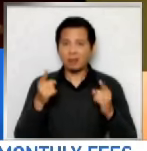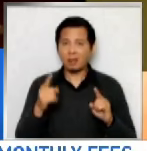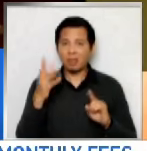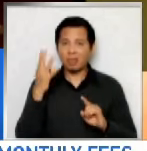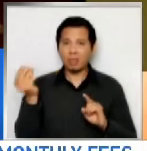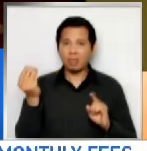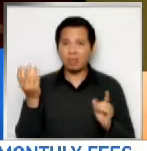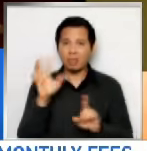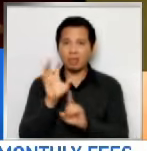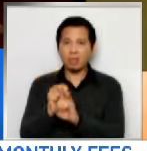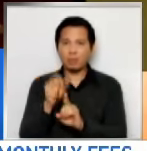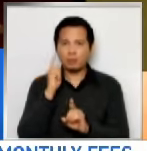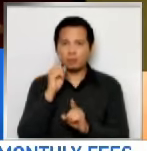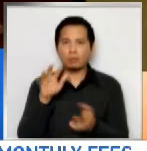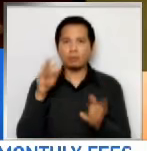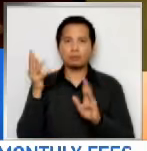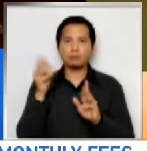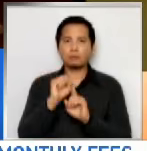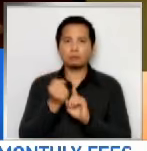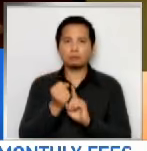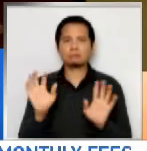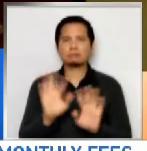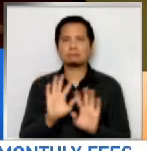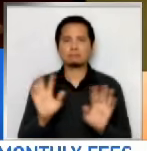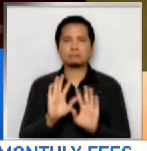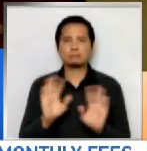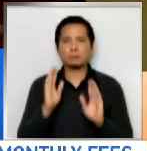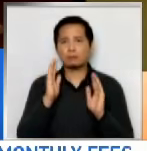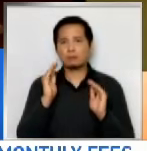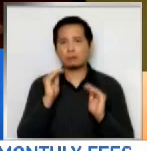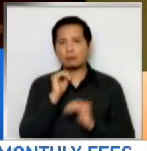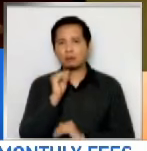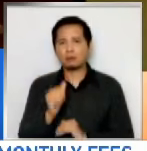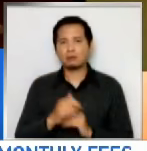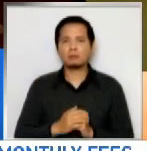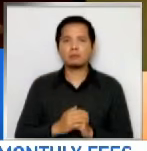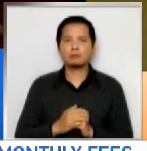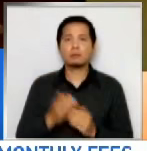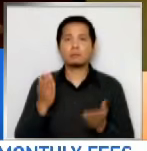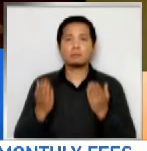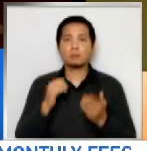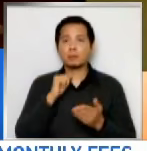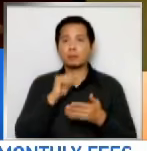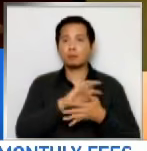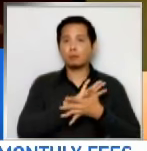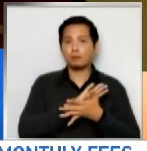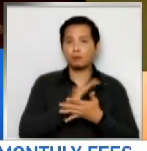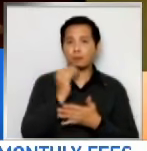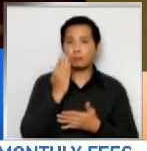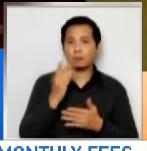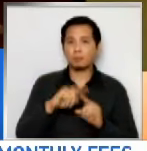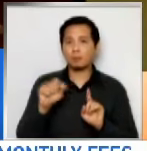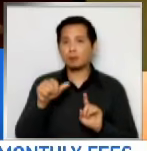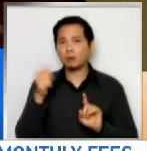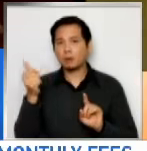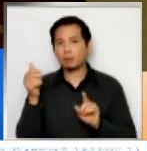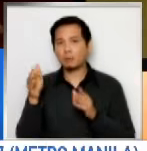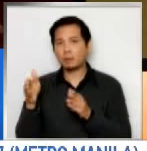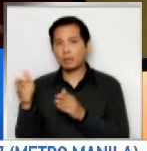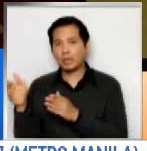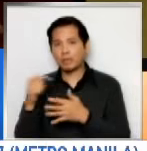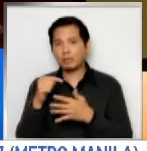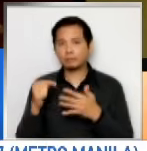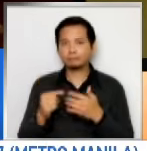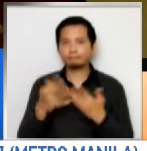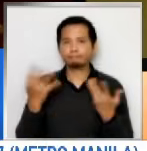sitwasyon. Mm-hmm. Wag naman sana, no? So, baka mamaya hindi sa COVID mamatay ang mga tao. So, sa palagay ko, ay maaari talaga